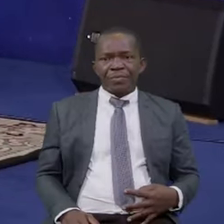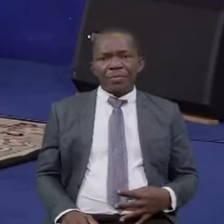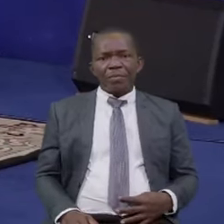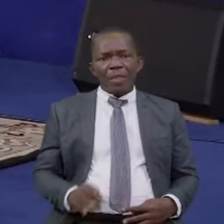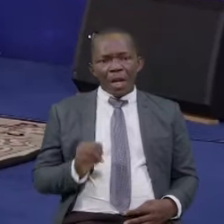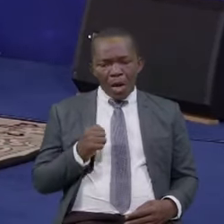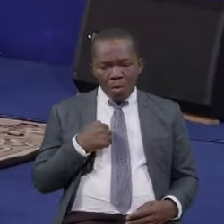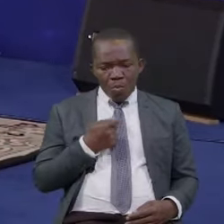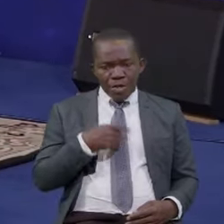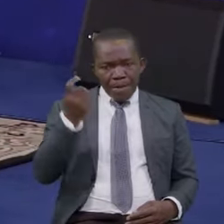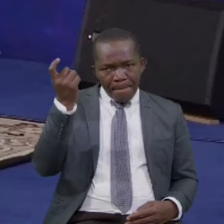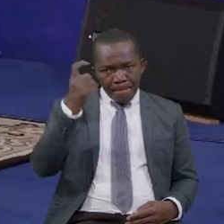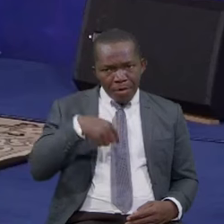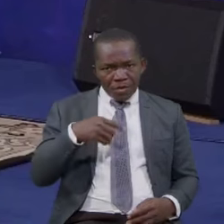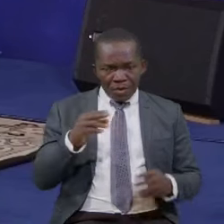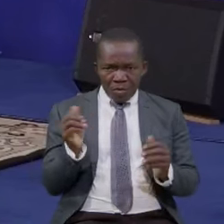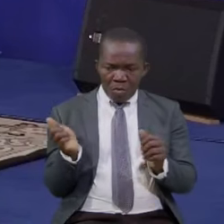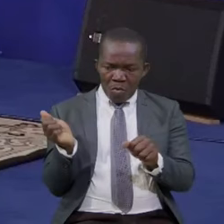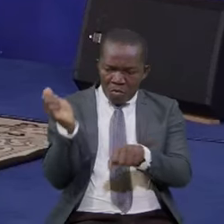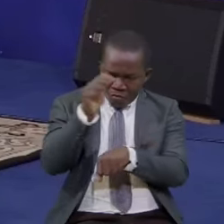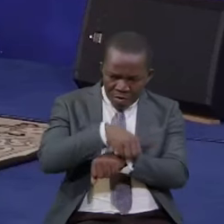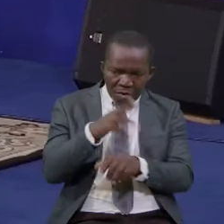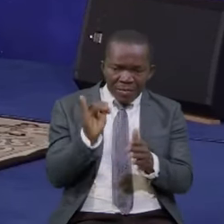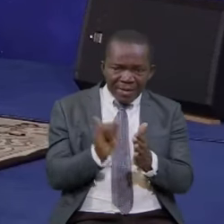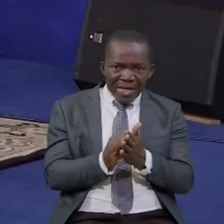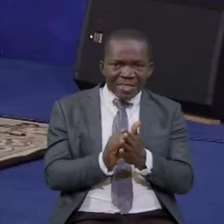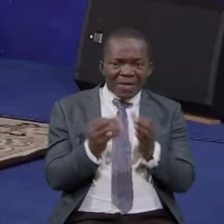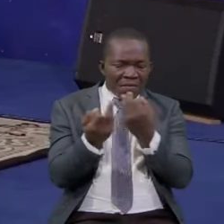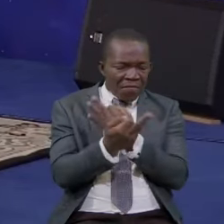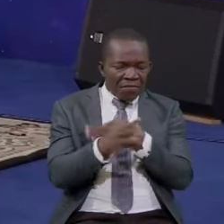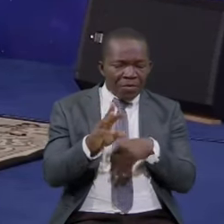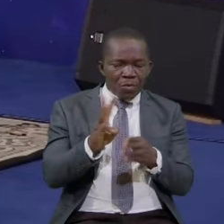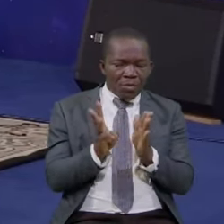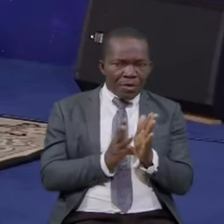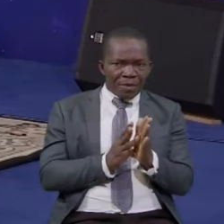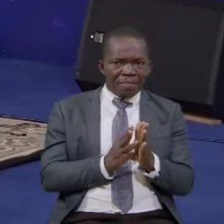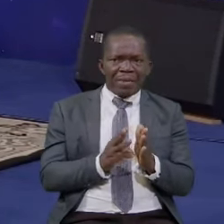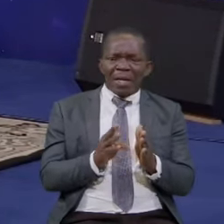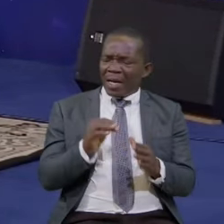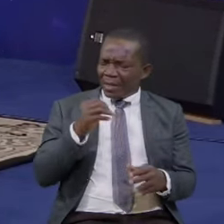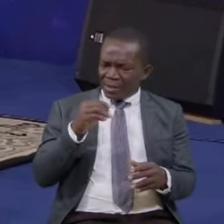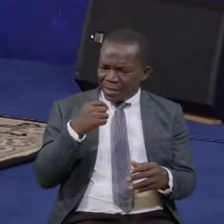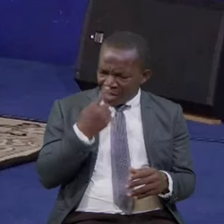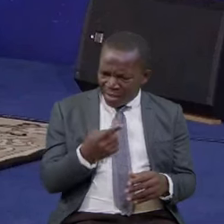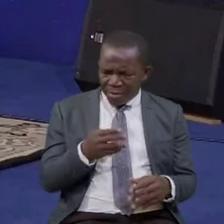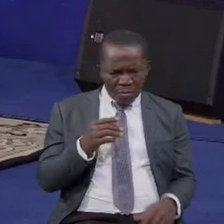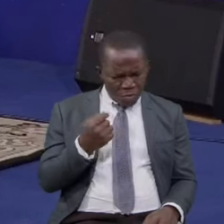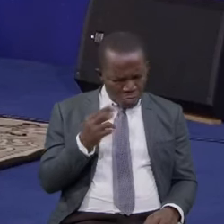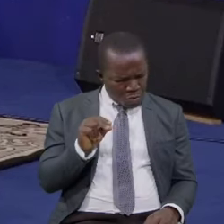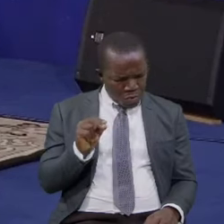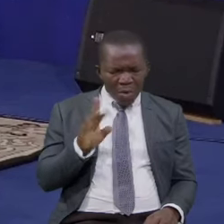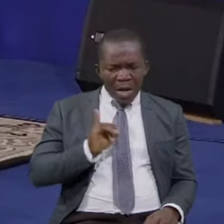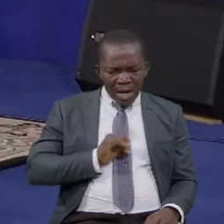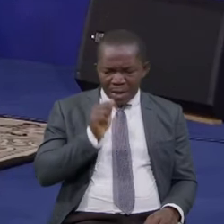cette non je veis pas le faire je suis enfant de Dieu je ne veis pas aller dans ta direction rassure-toi que ton libre